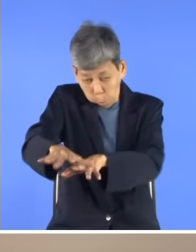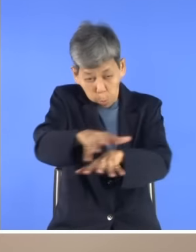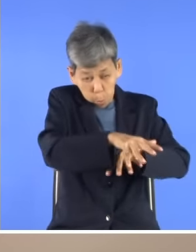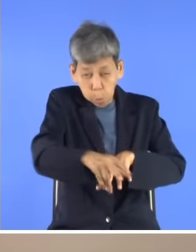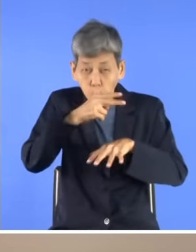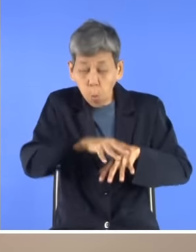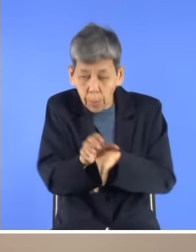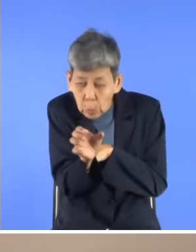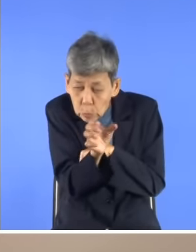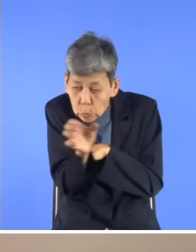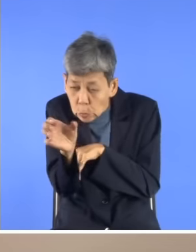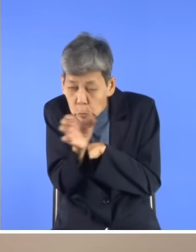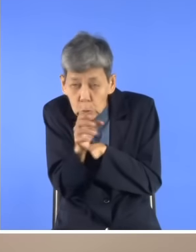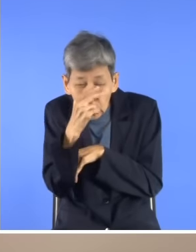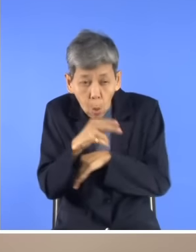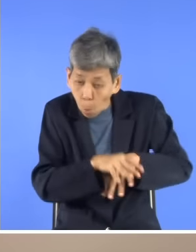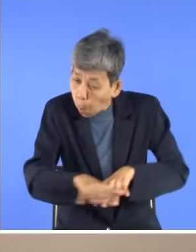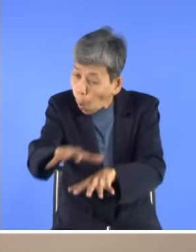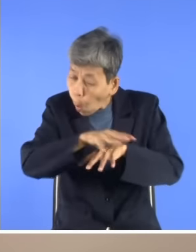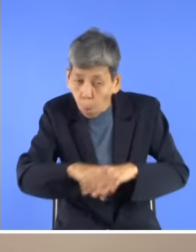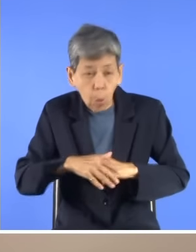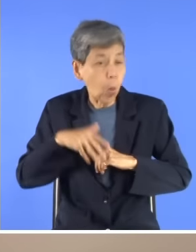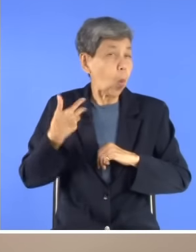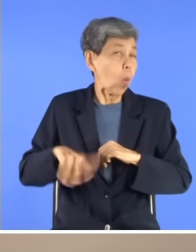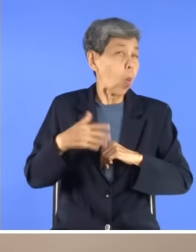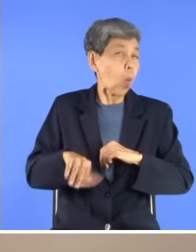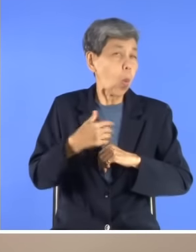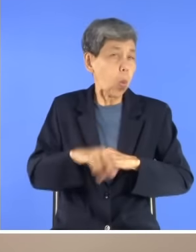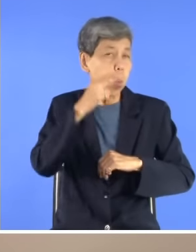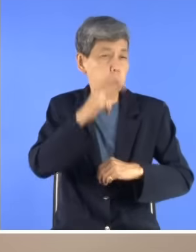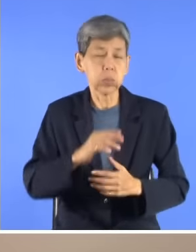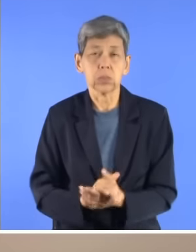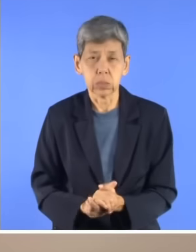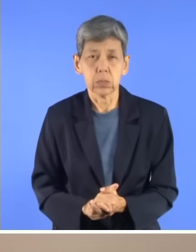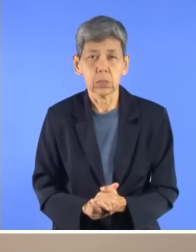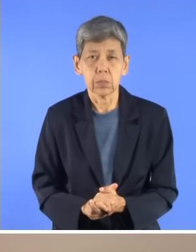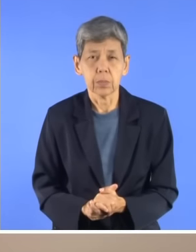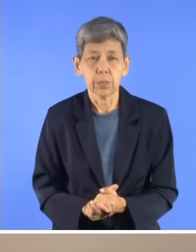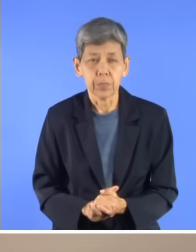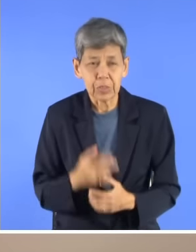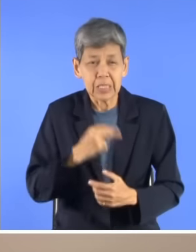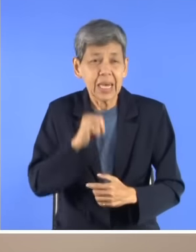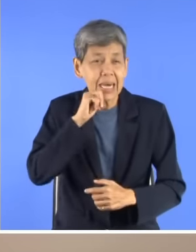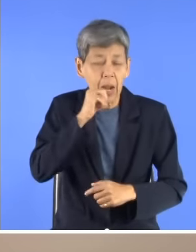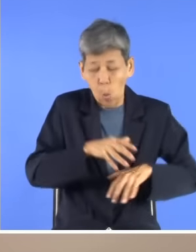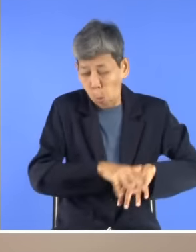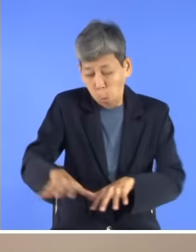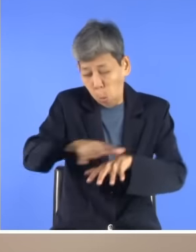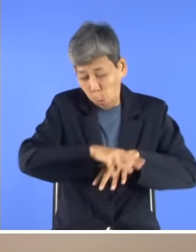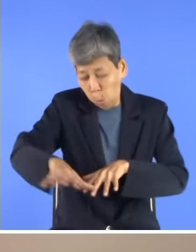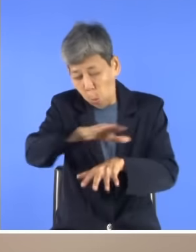นะฮะมีภาพนี้นะครับเอาดู เตรียมตัวฟังข่าวได้เลยครับผมตอนนี้เราพยายามตอนนี้น้ำป่าดอยตุงทวีความรุนแรงแล้ว